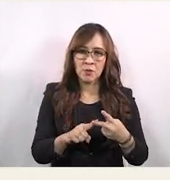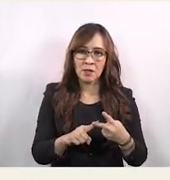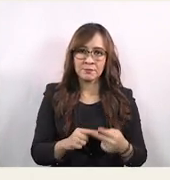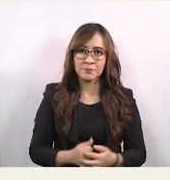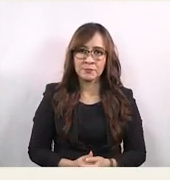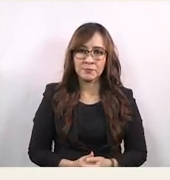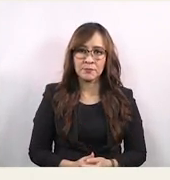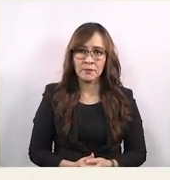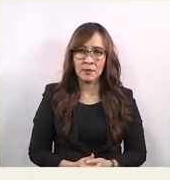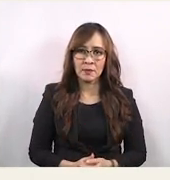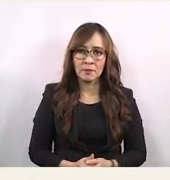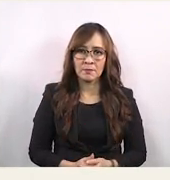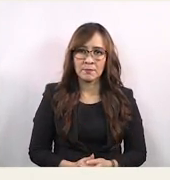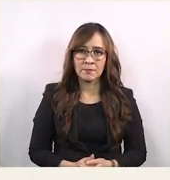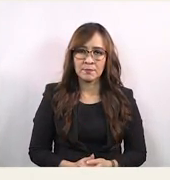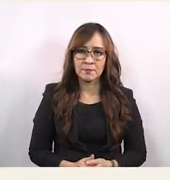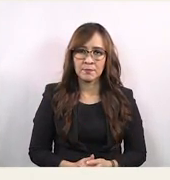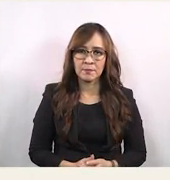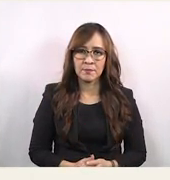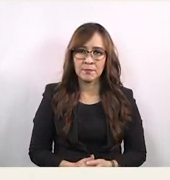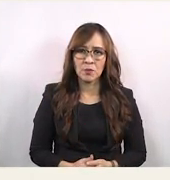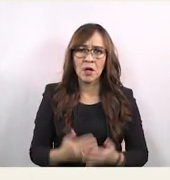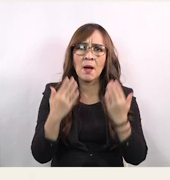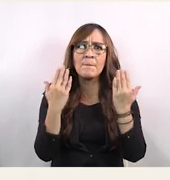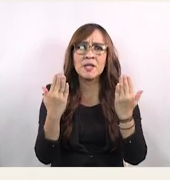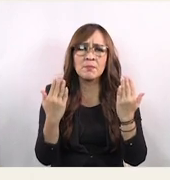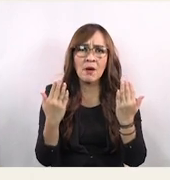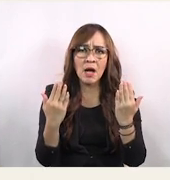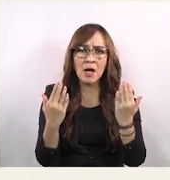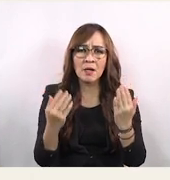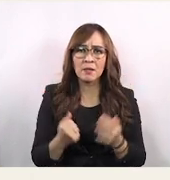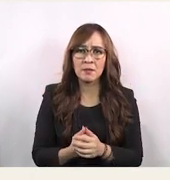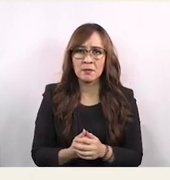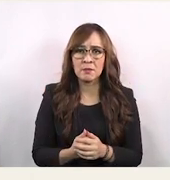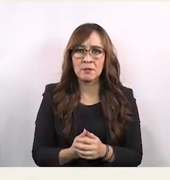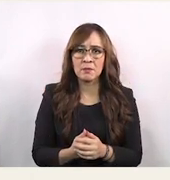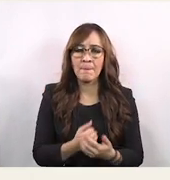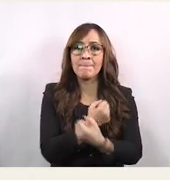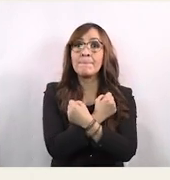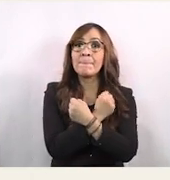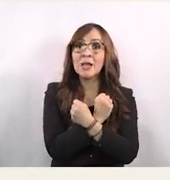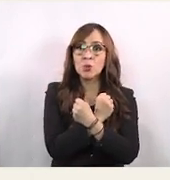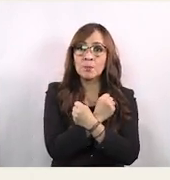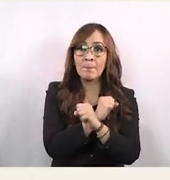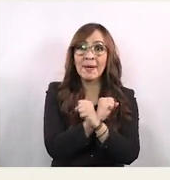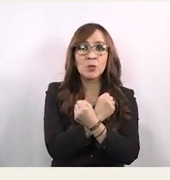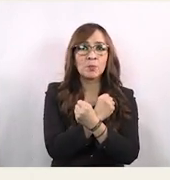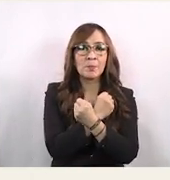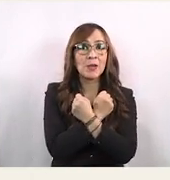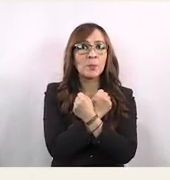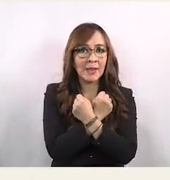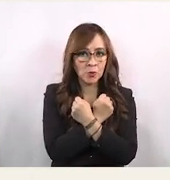Tuhan pada berhala ingat berhala itu bukan hanya patung-patung yang disembah tapi berhala-berhala modern